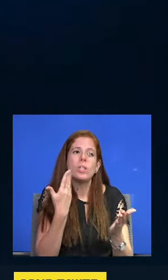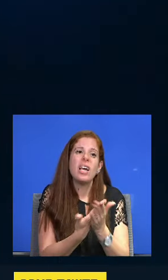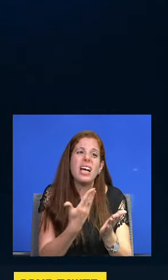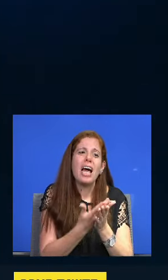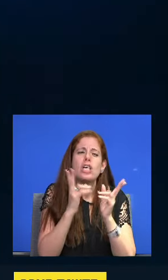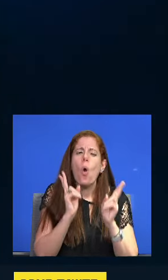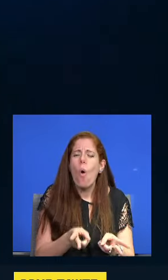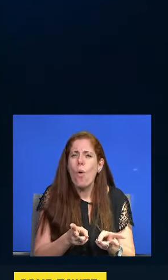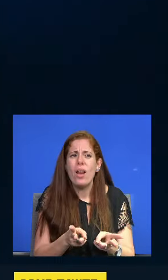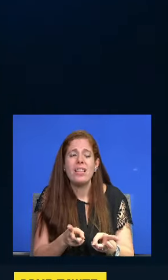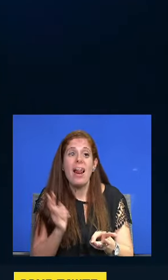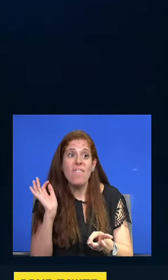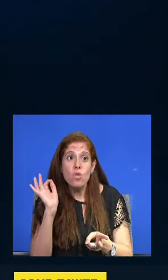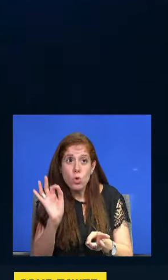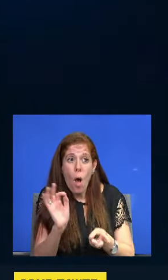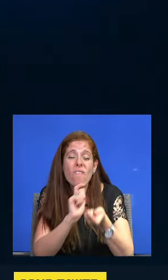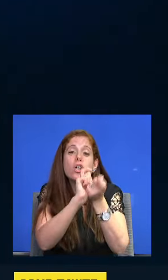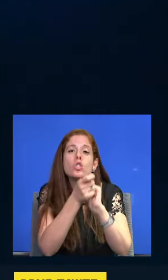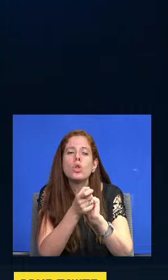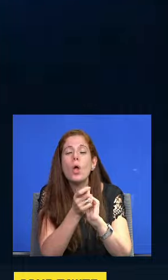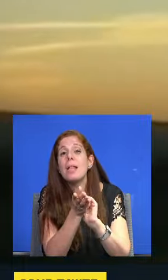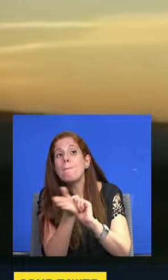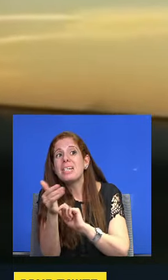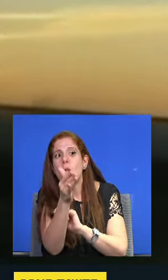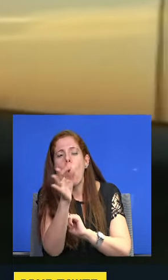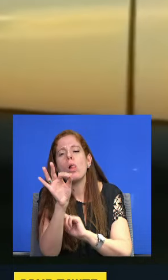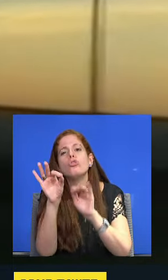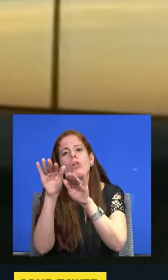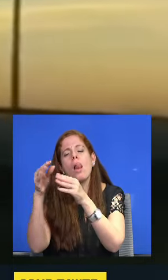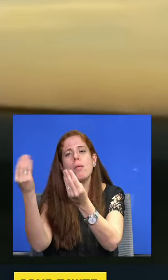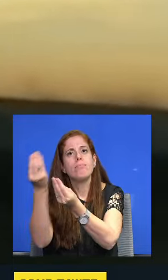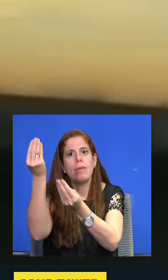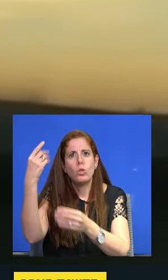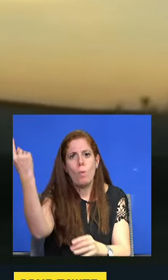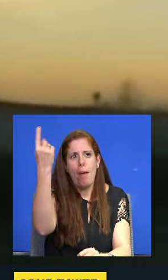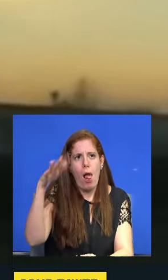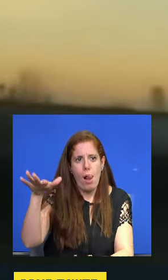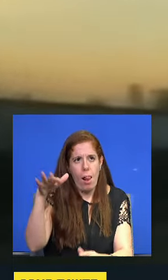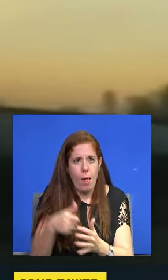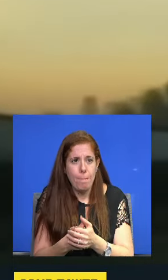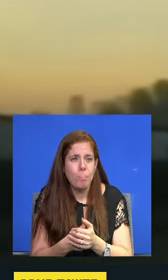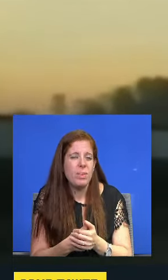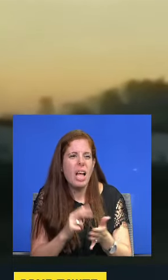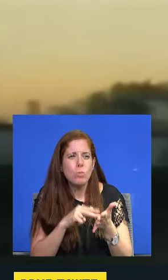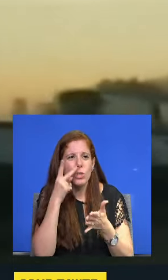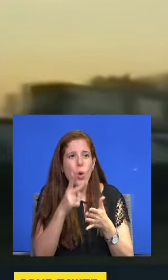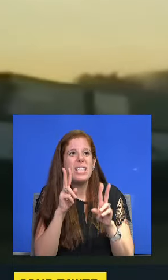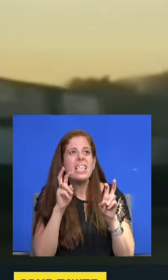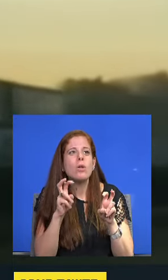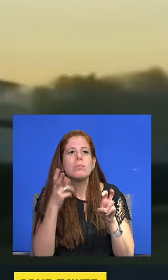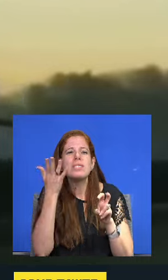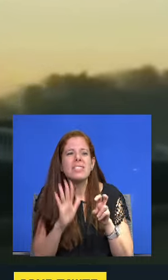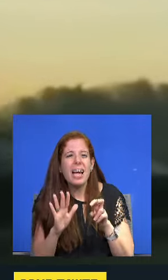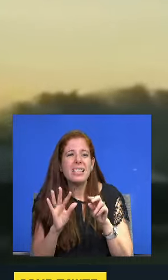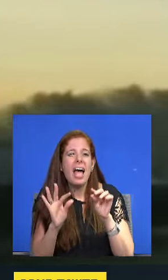autonomously target and alter the orbit of a celestial object. The images look like something out of a movie, a tiny asteroid